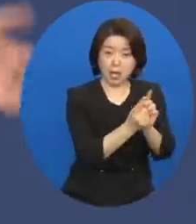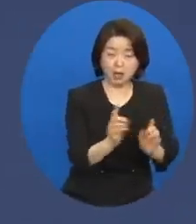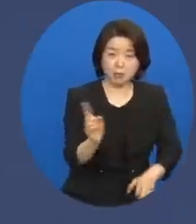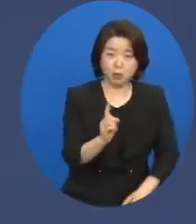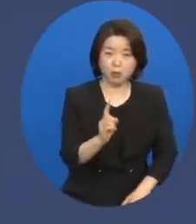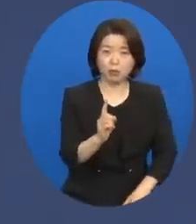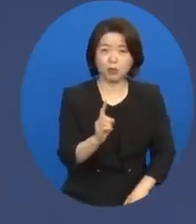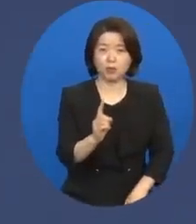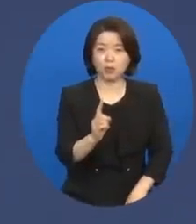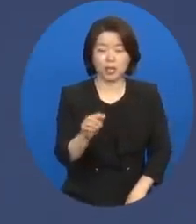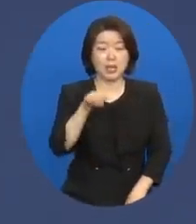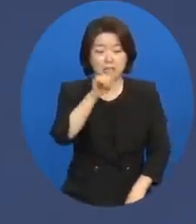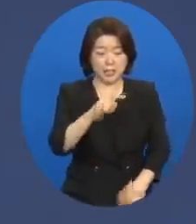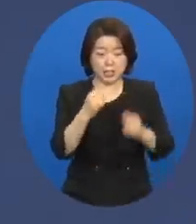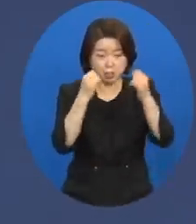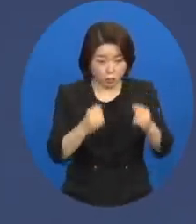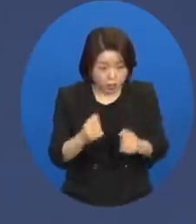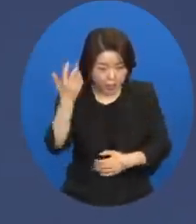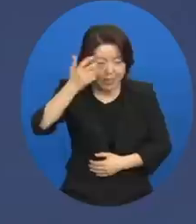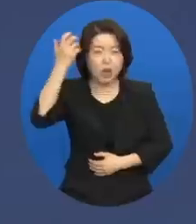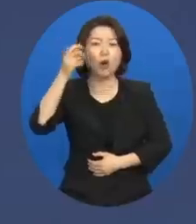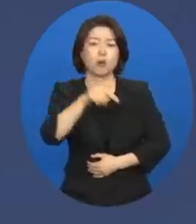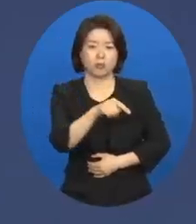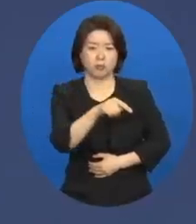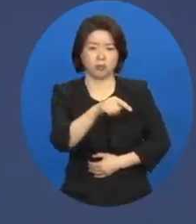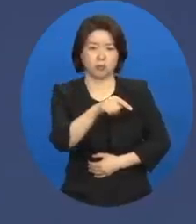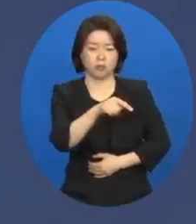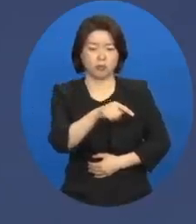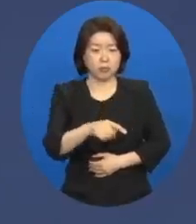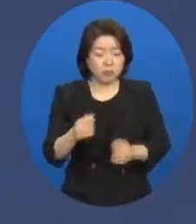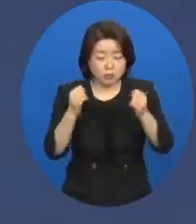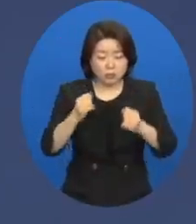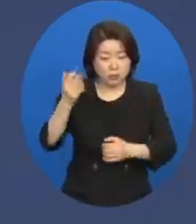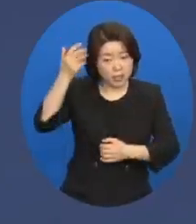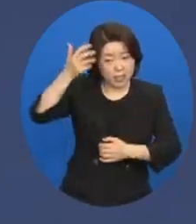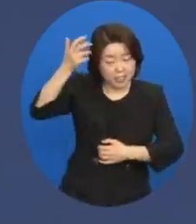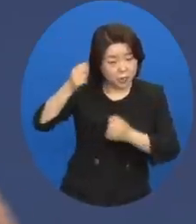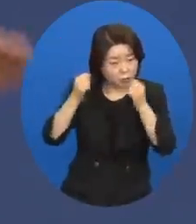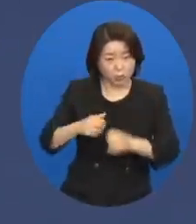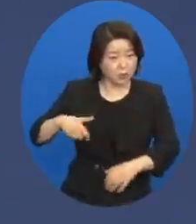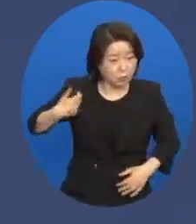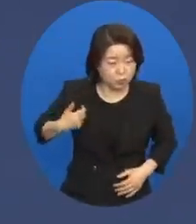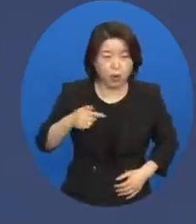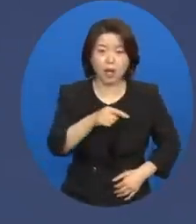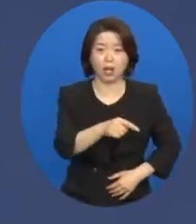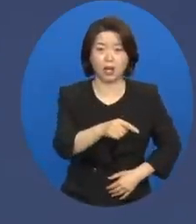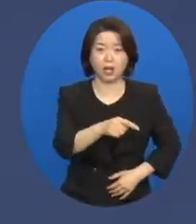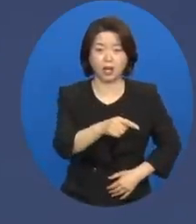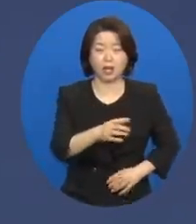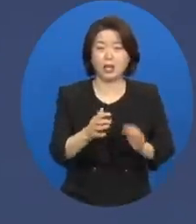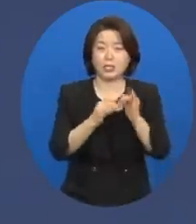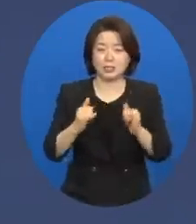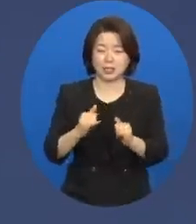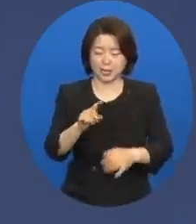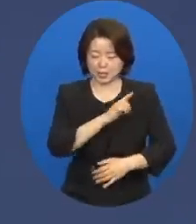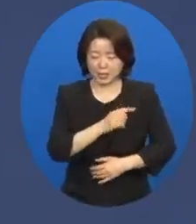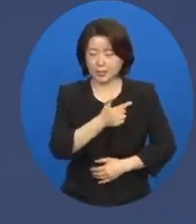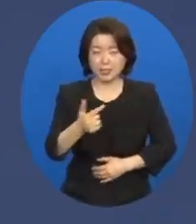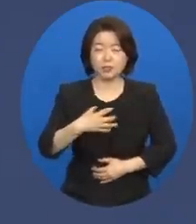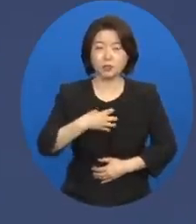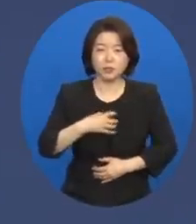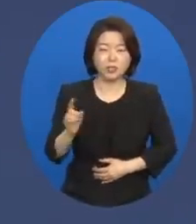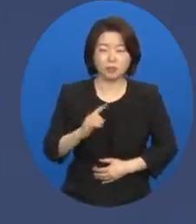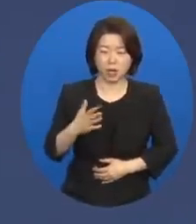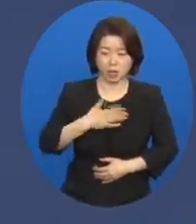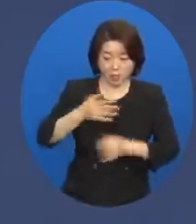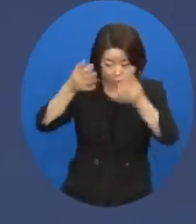바로 너희 존재가 영적인 존재인데 너희가 무슨 존재인지를 모르는 거예요. 사람이 가장 위기는요, 내가